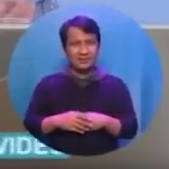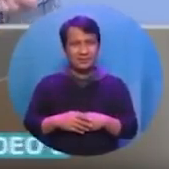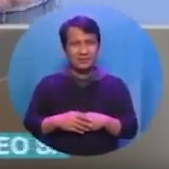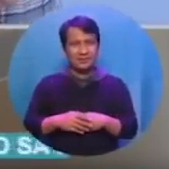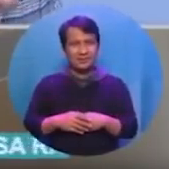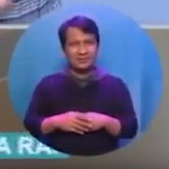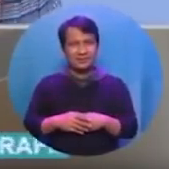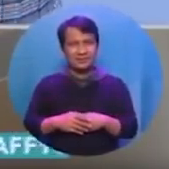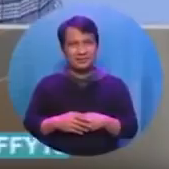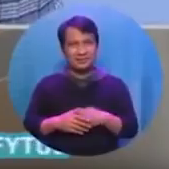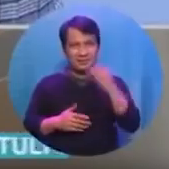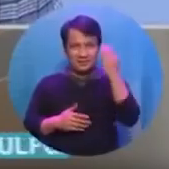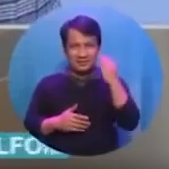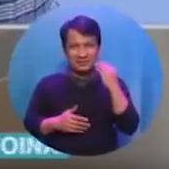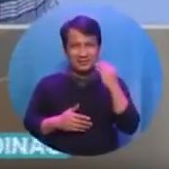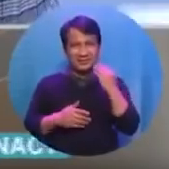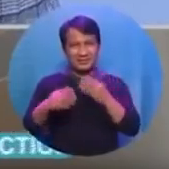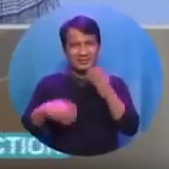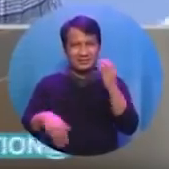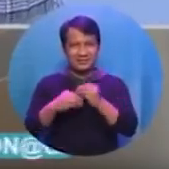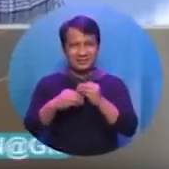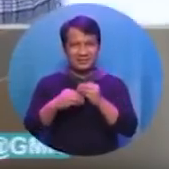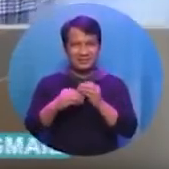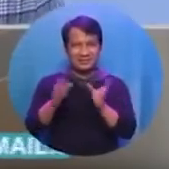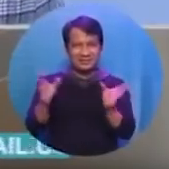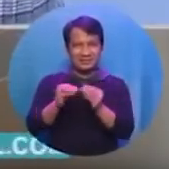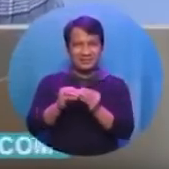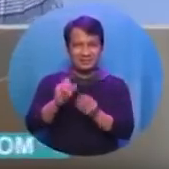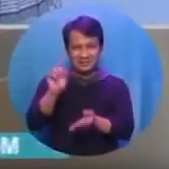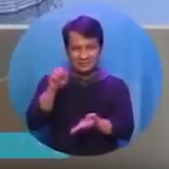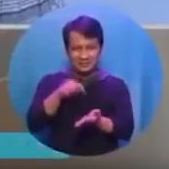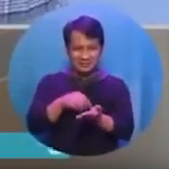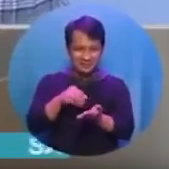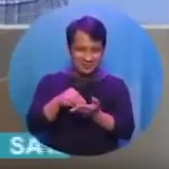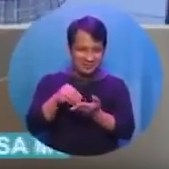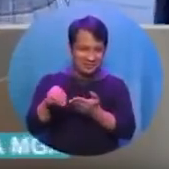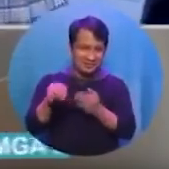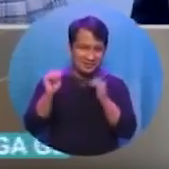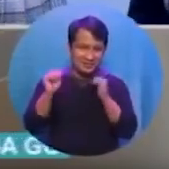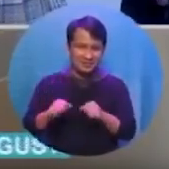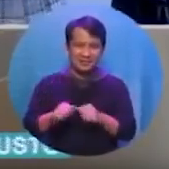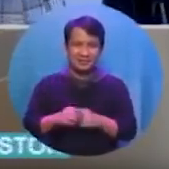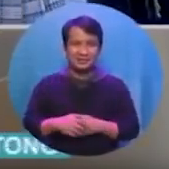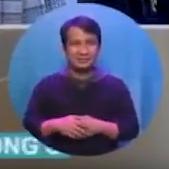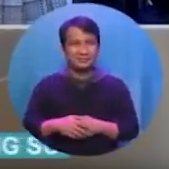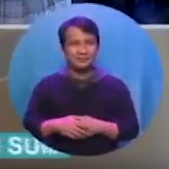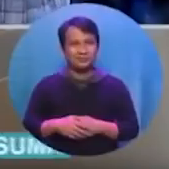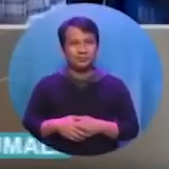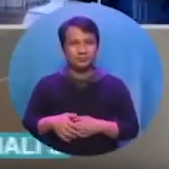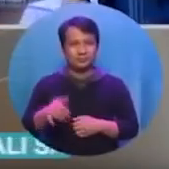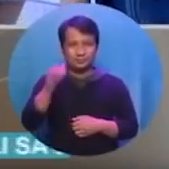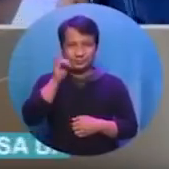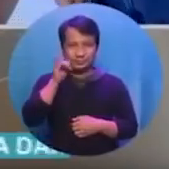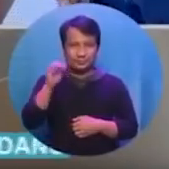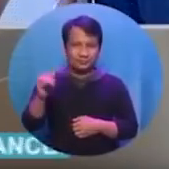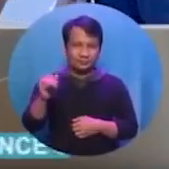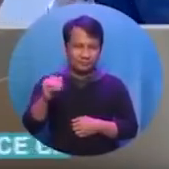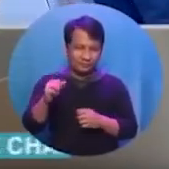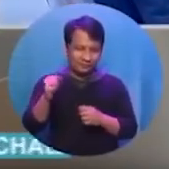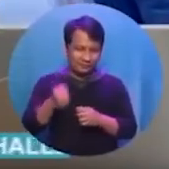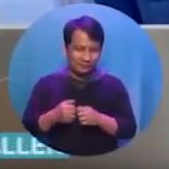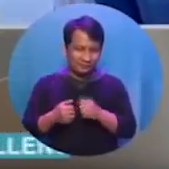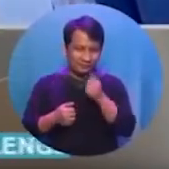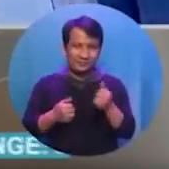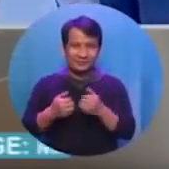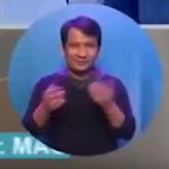naman. Wow! Akala ka mag-isagod lang. 800,000 ang kulang. Okay. O dapat si Yumi i-shout out na kami sa TikTok niya